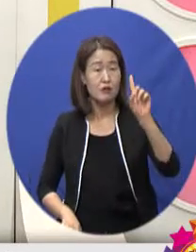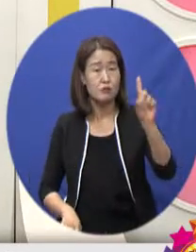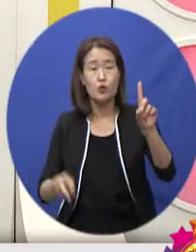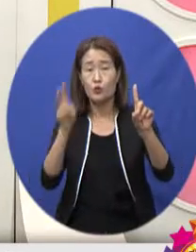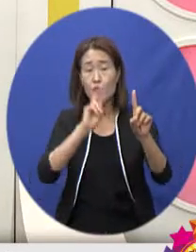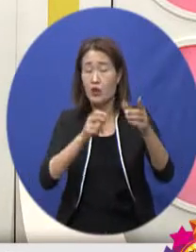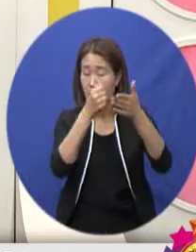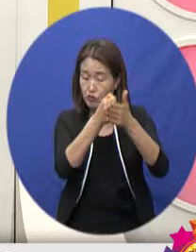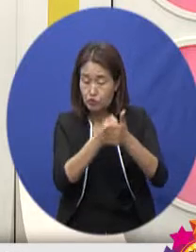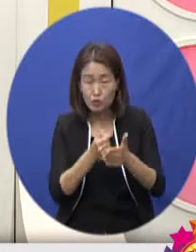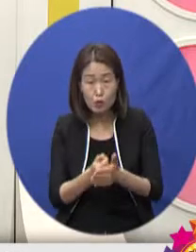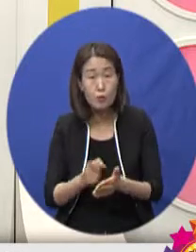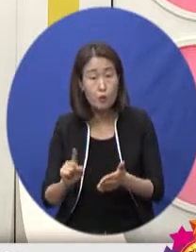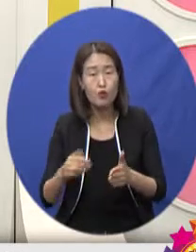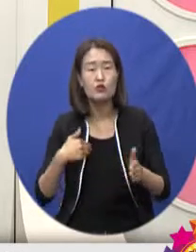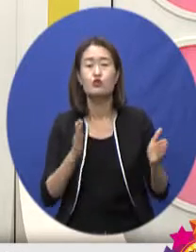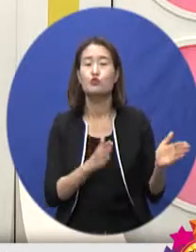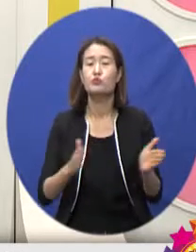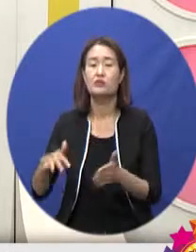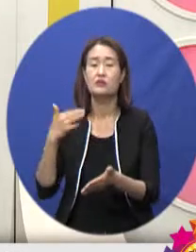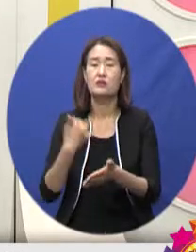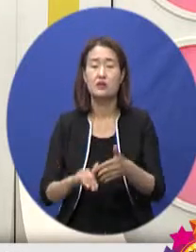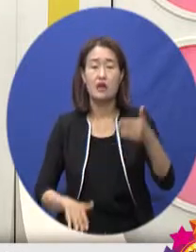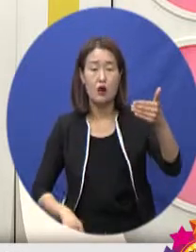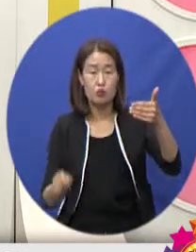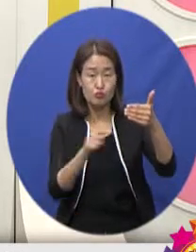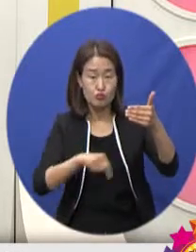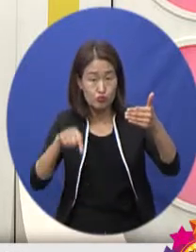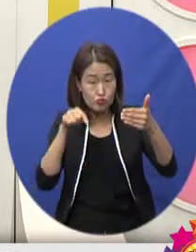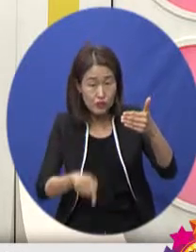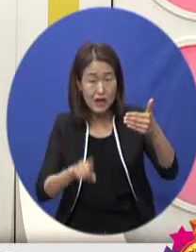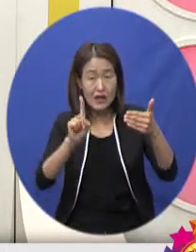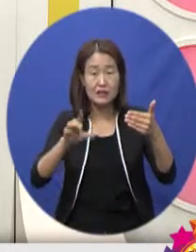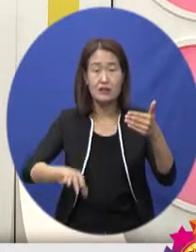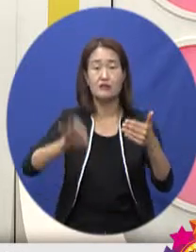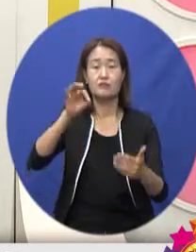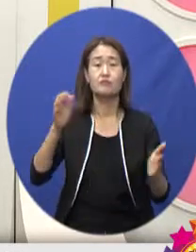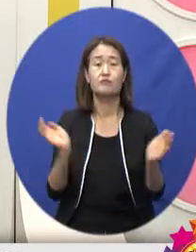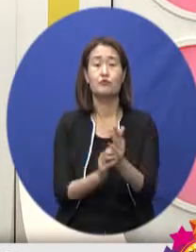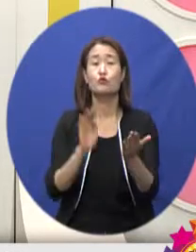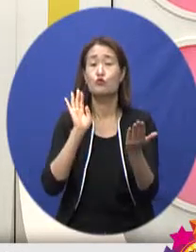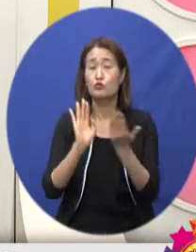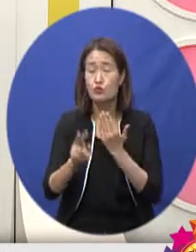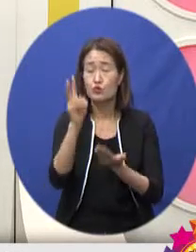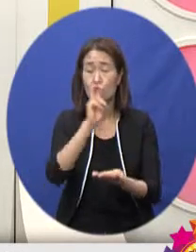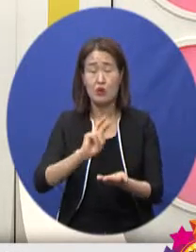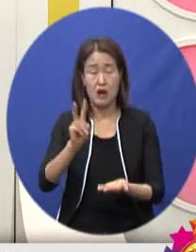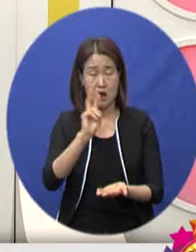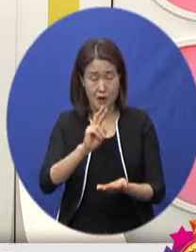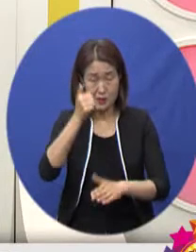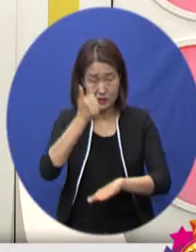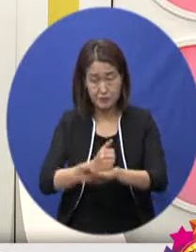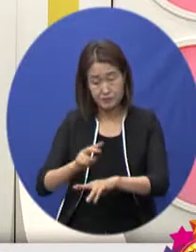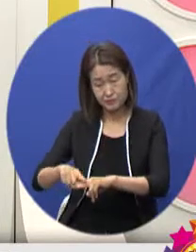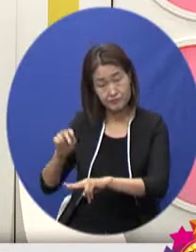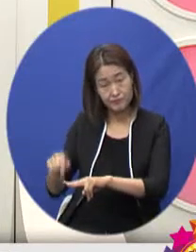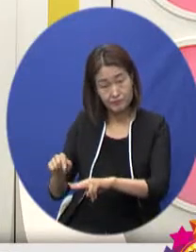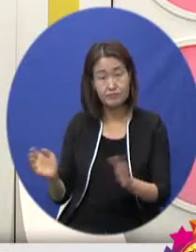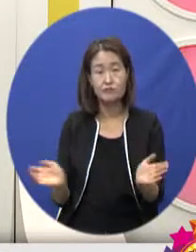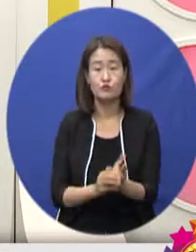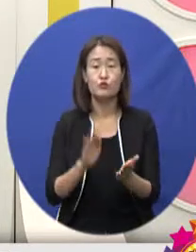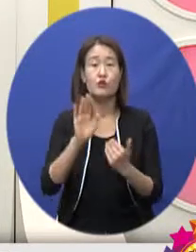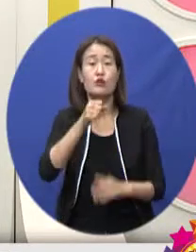지정곡 노래 부르기는 저희가 준비하는 9곡 중에 한 곡을 선정하셔서 노래를 부르신 후에 운물정자를